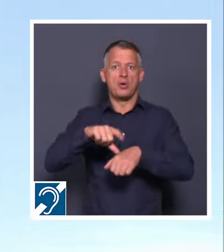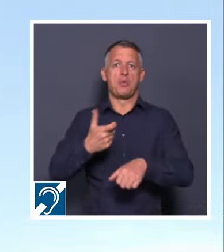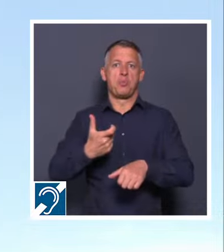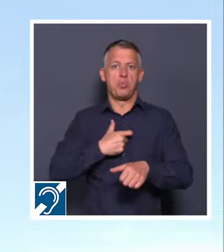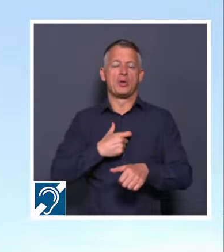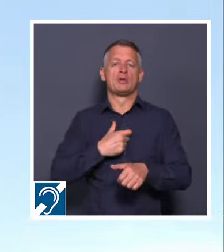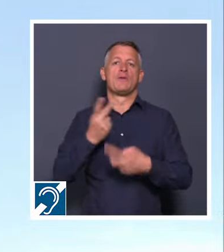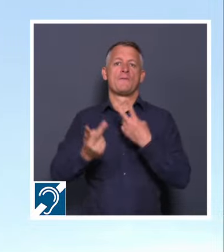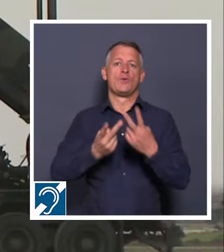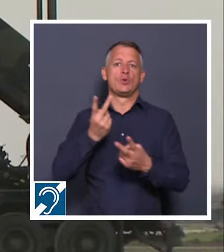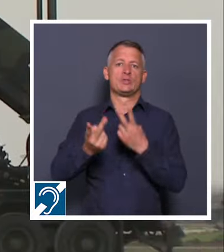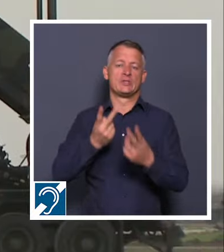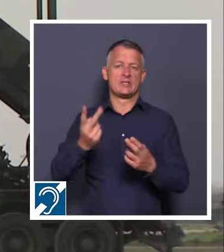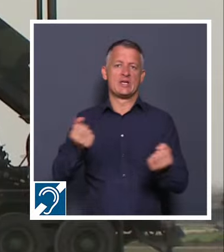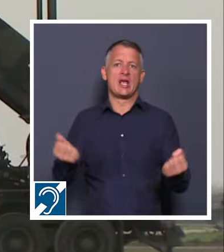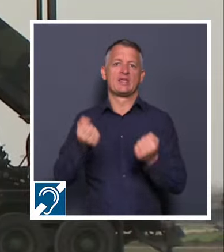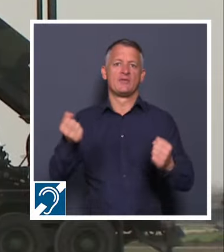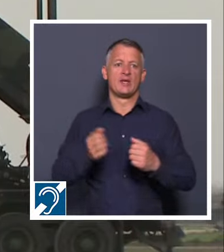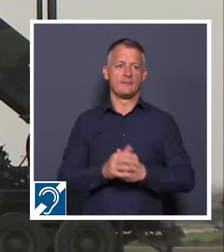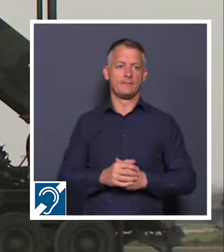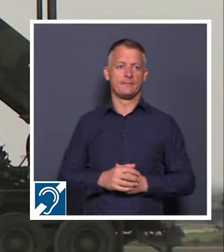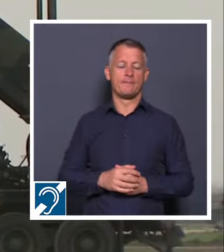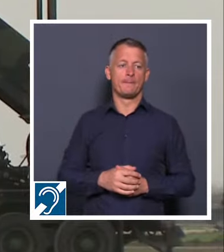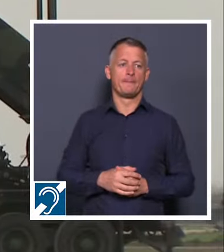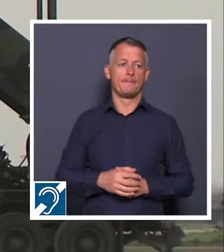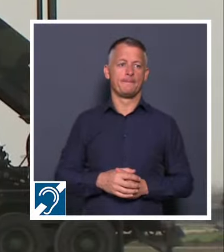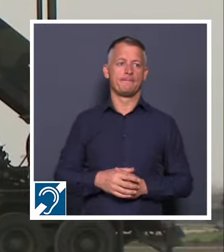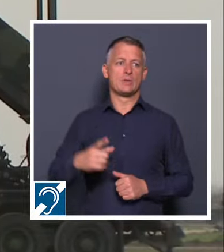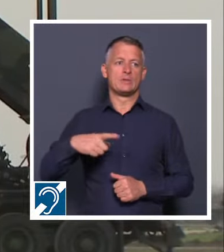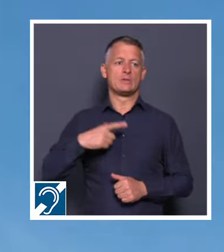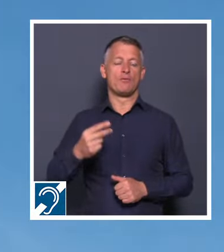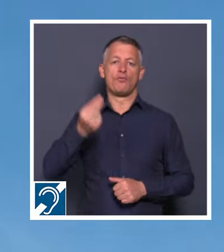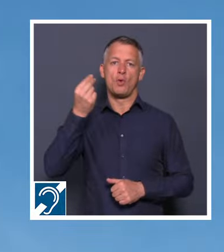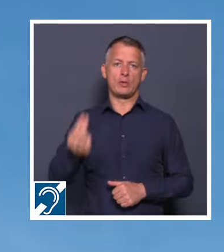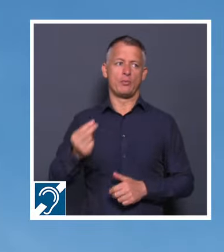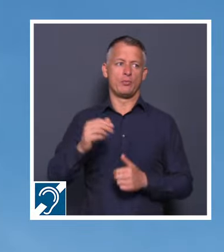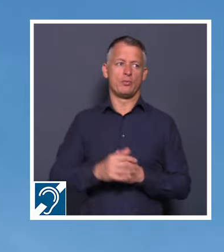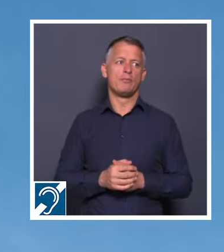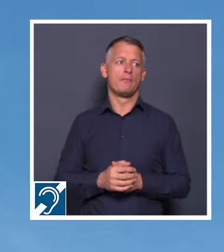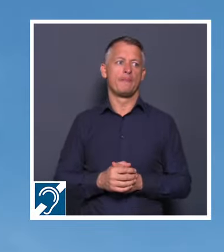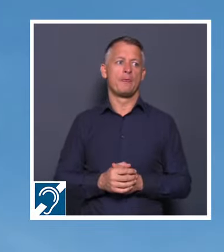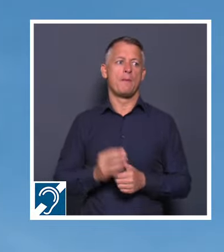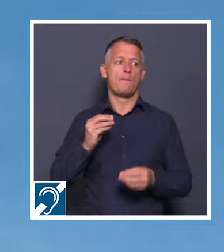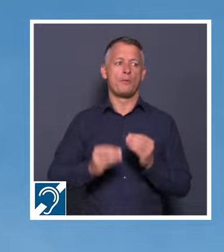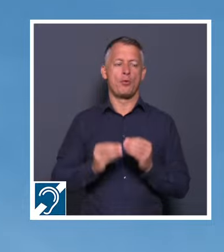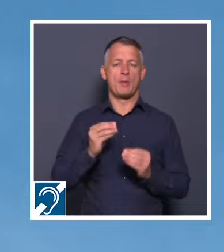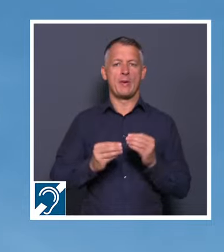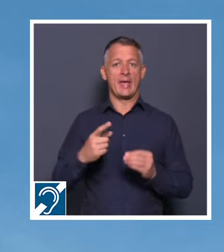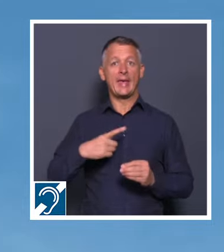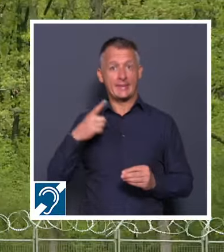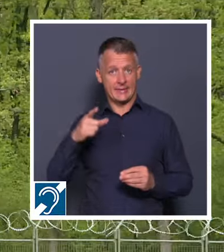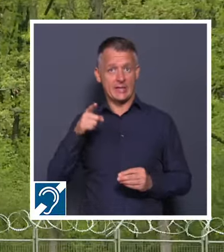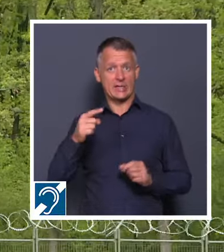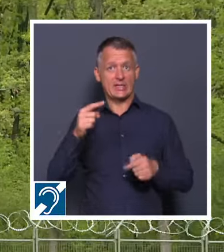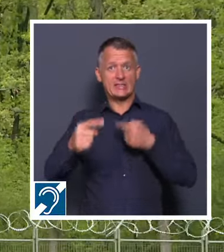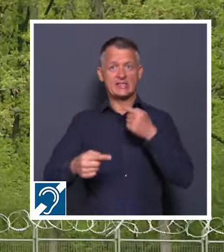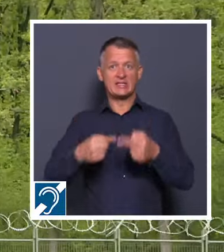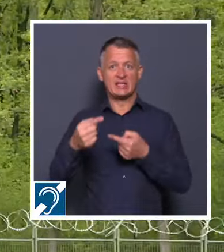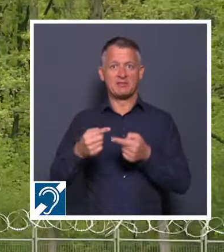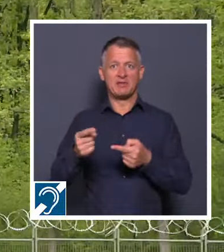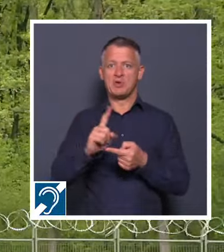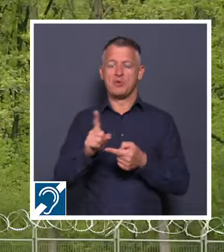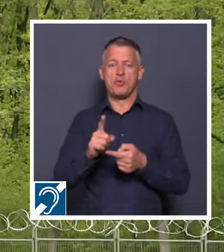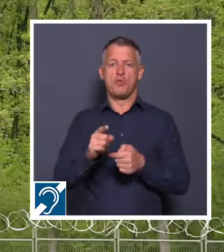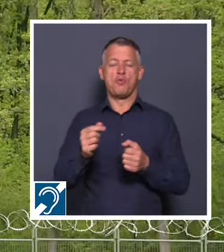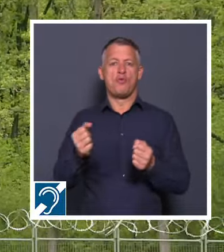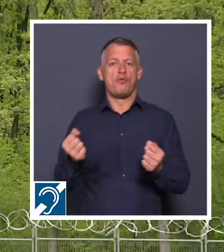să intre în activitate. Deci sunt foarte versatile. Problema este că aceste sisteme nu funcționează autonom.